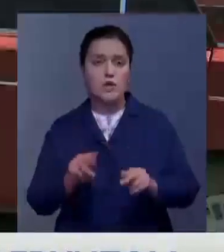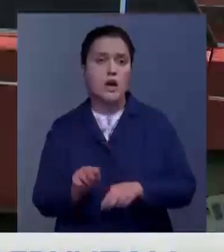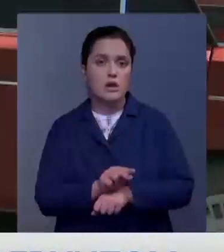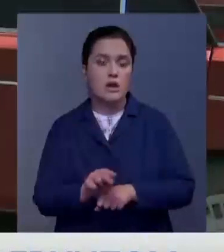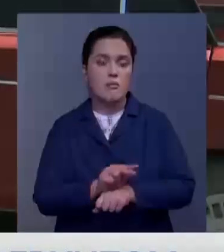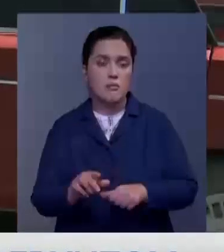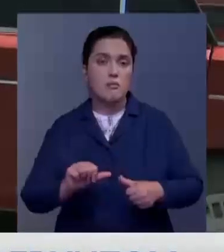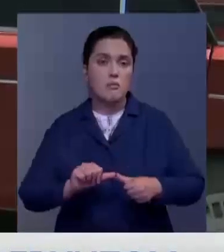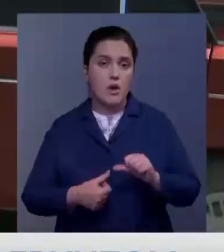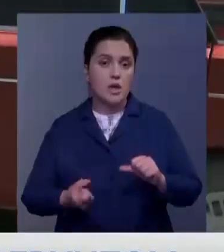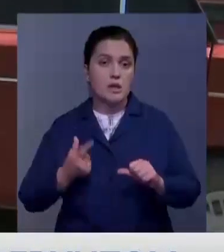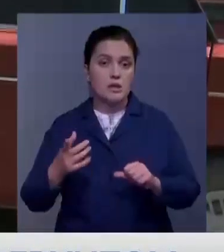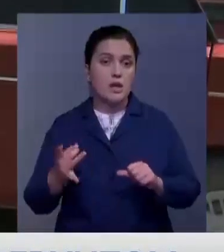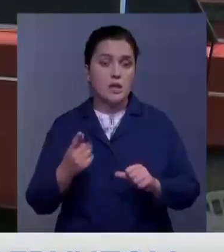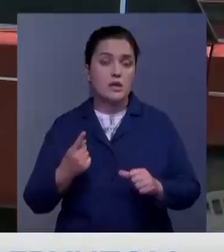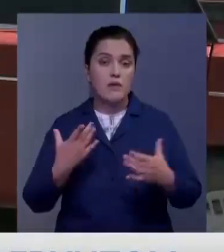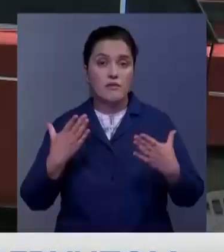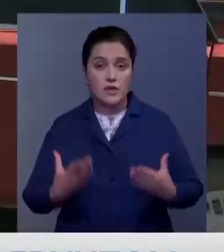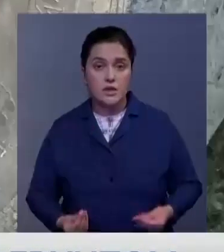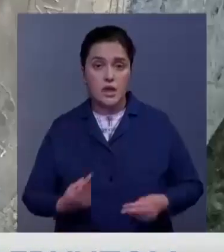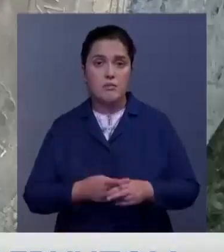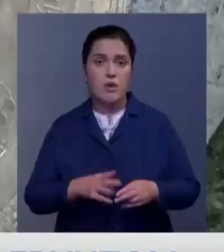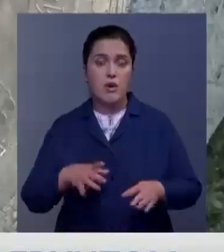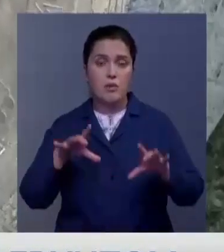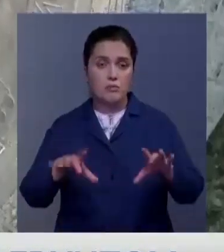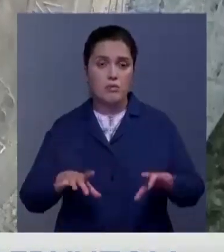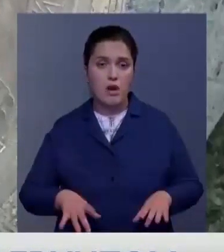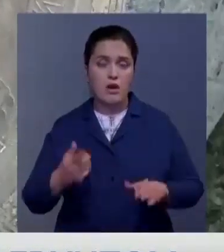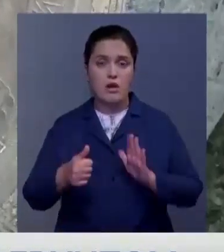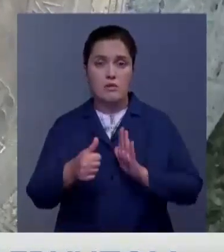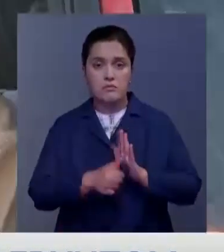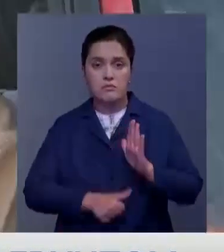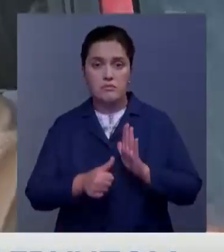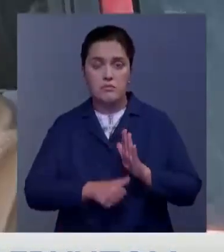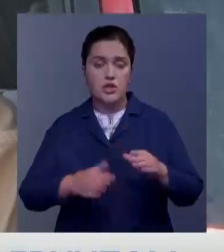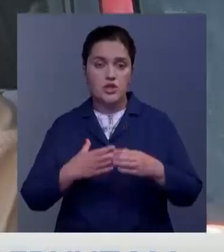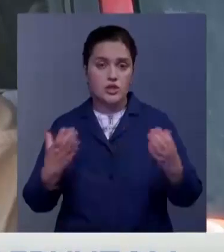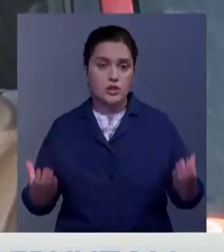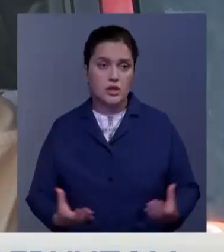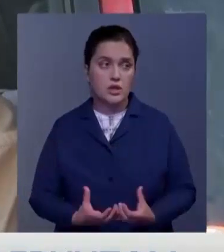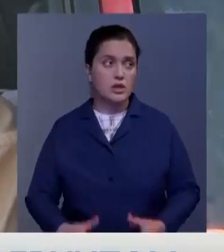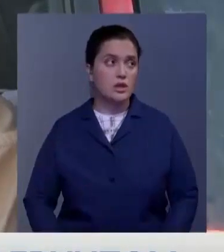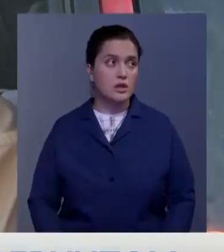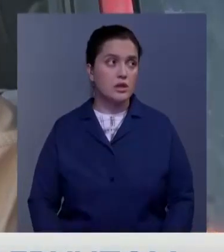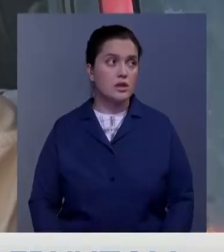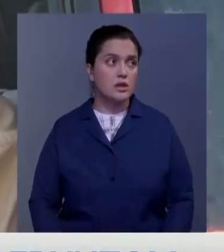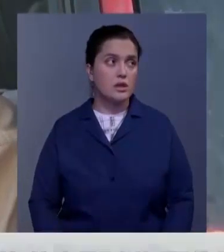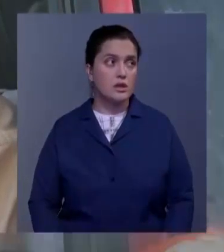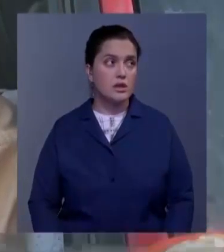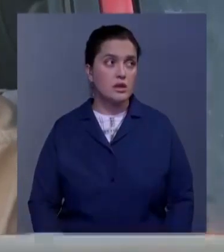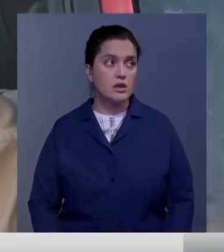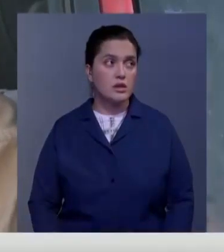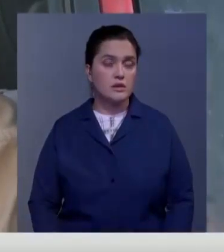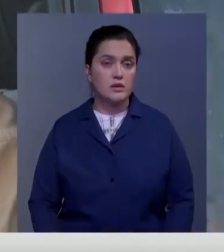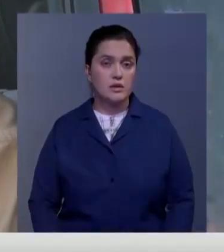постоянно, порой даже по несколько раз в день. Острый скальник просто режет шины. Вот здесь вот засыпали, а видите,